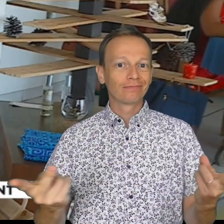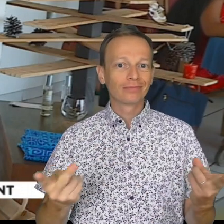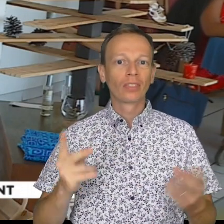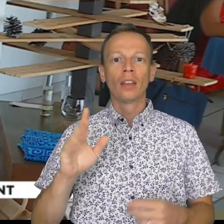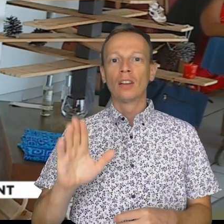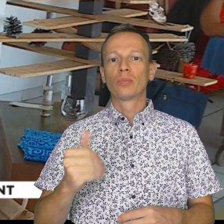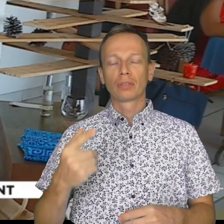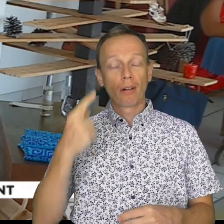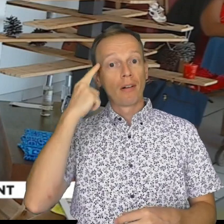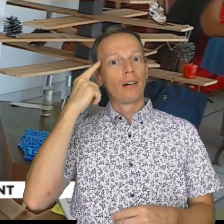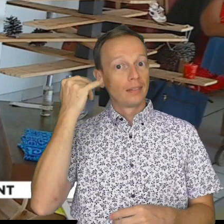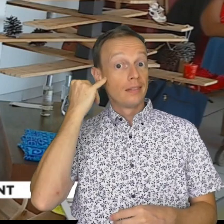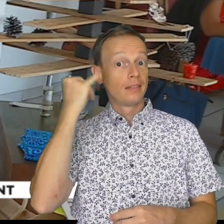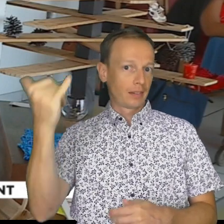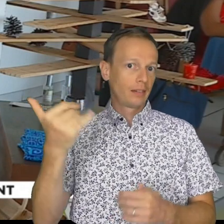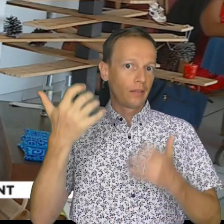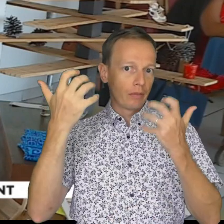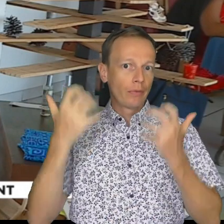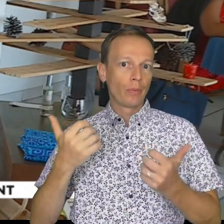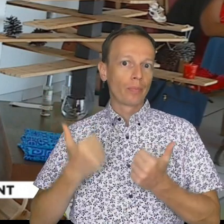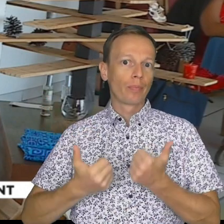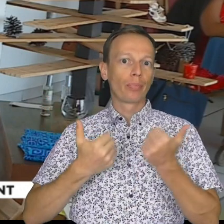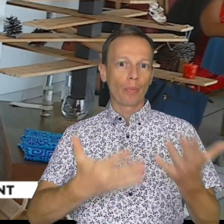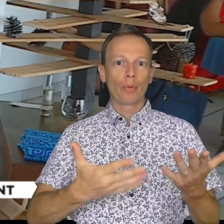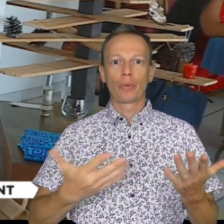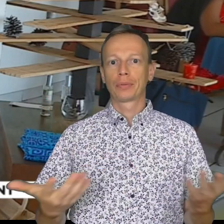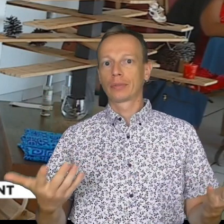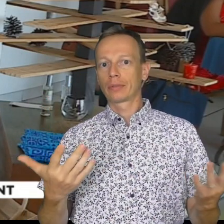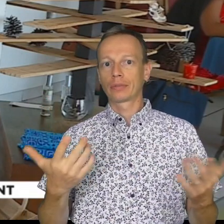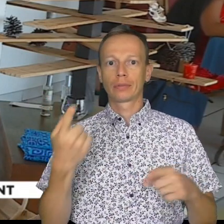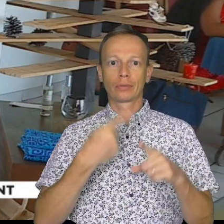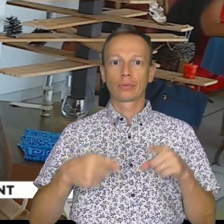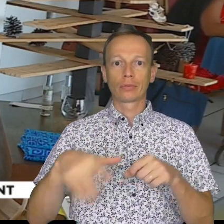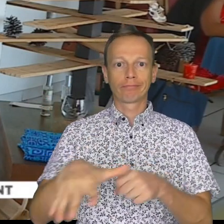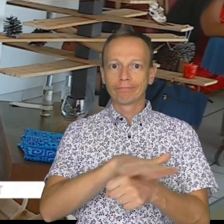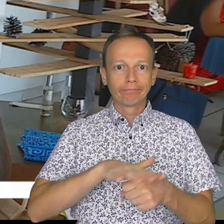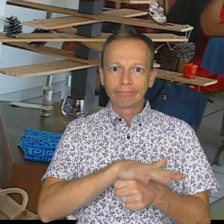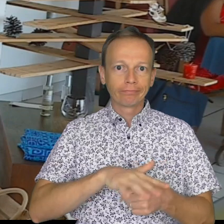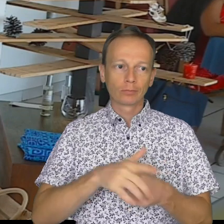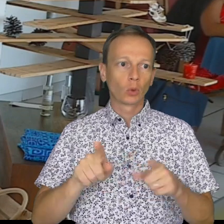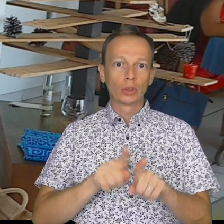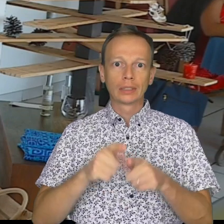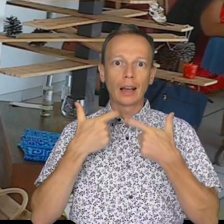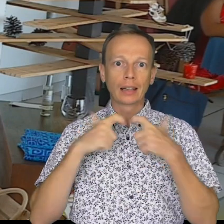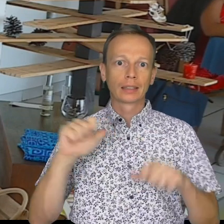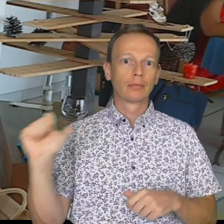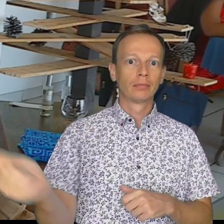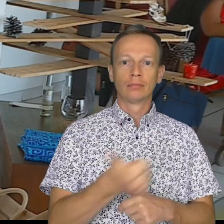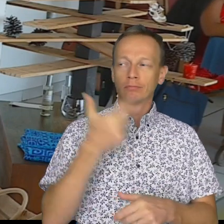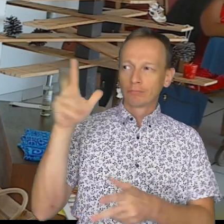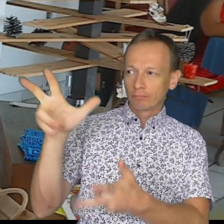nombre. Et c'est comme ça qu'est partie aussi l'idée de proposer quelque chose de complet et